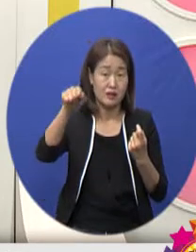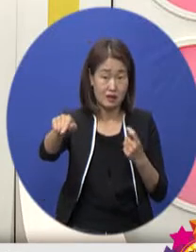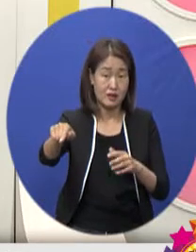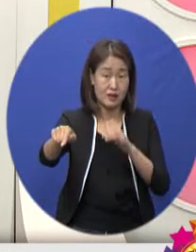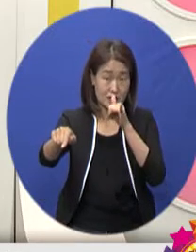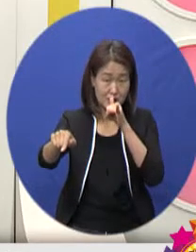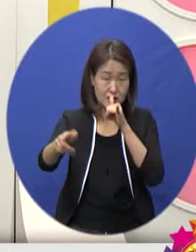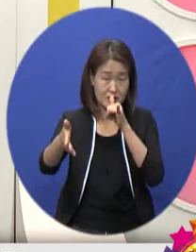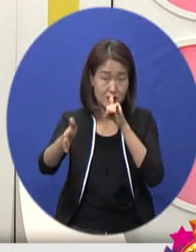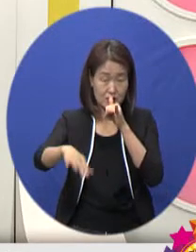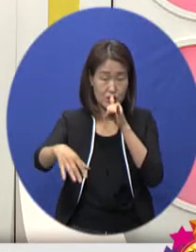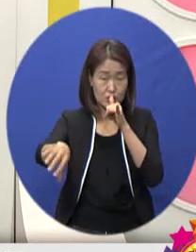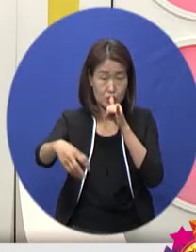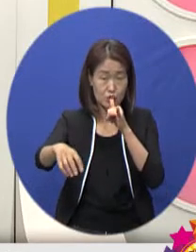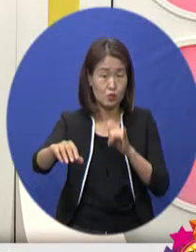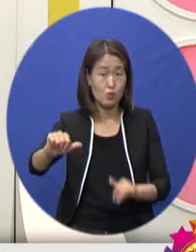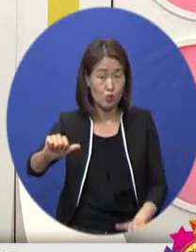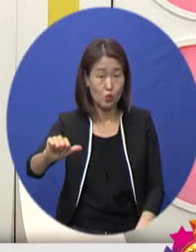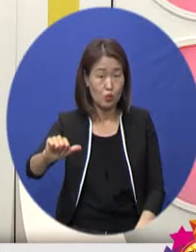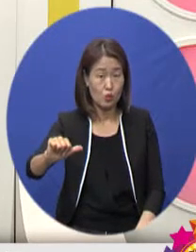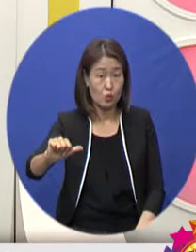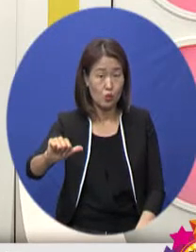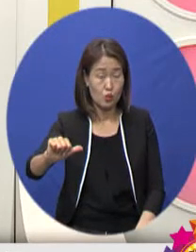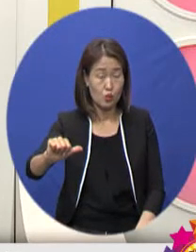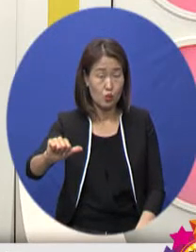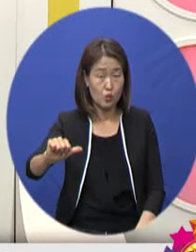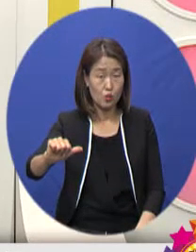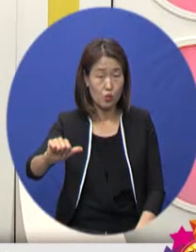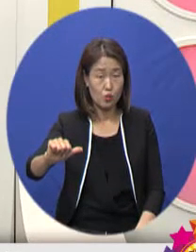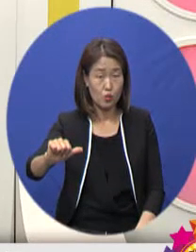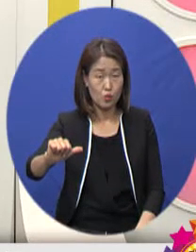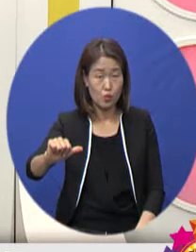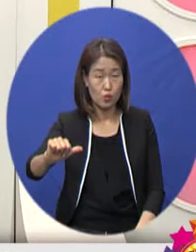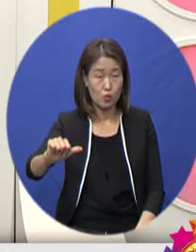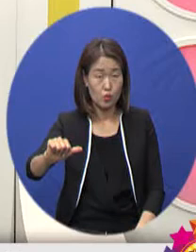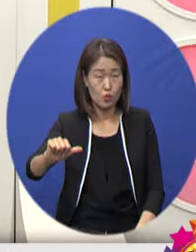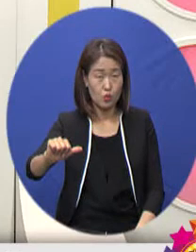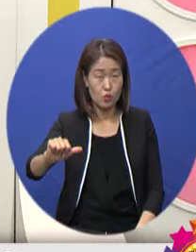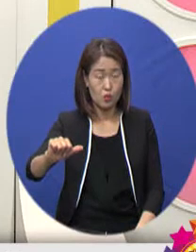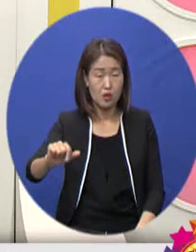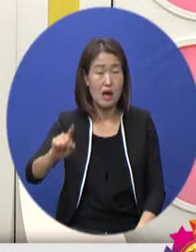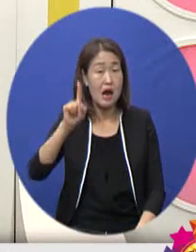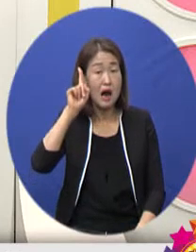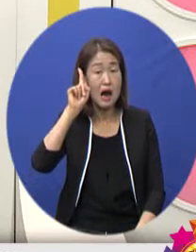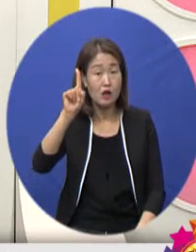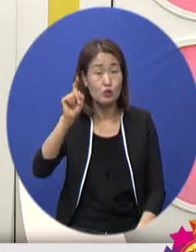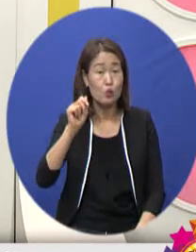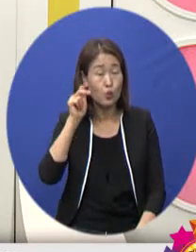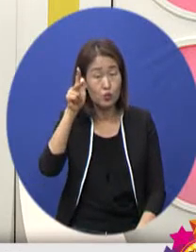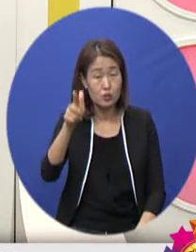그 종로가에서 이제 이 저 호텔 방에서 하룻밤을